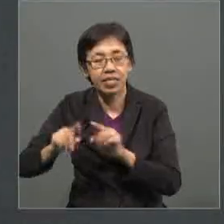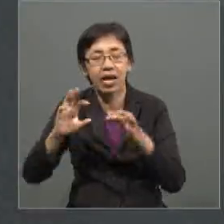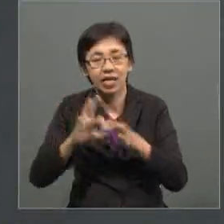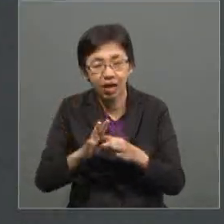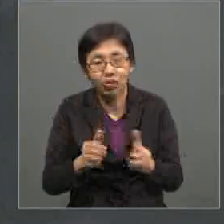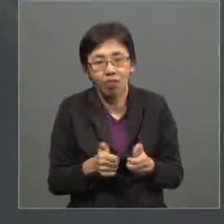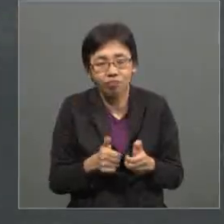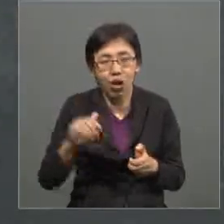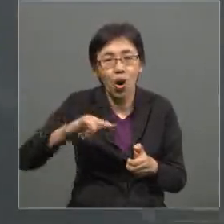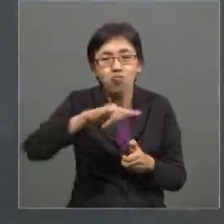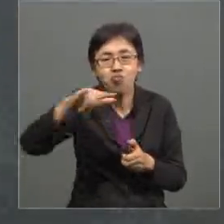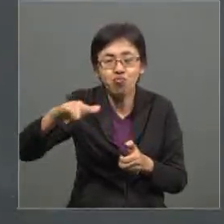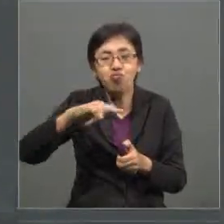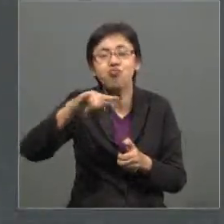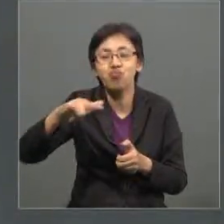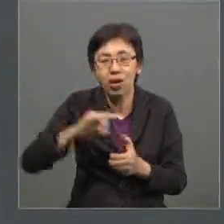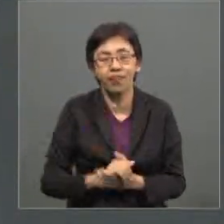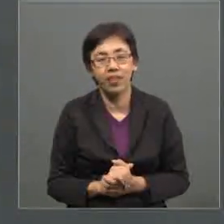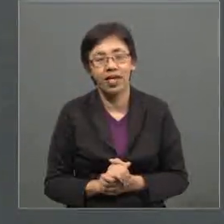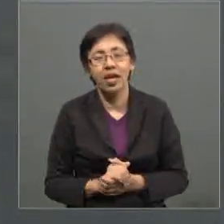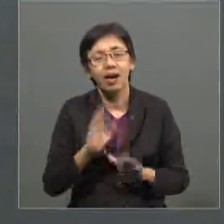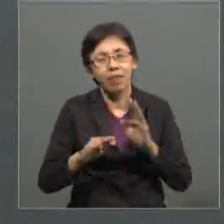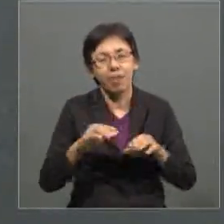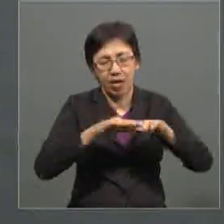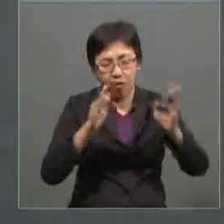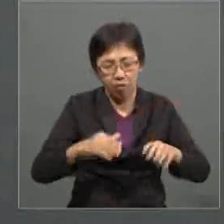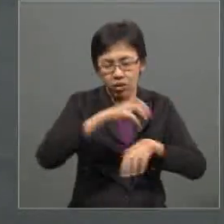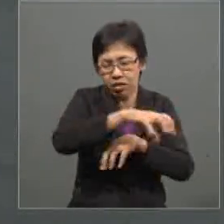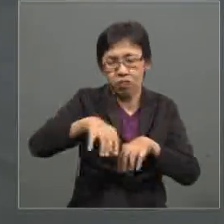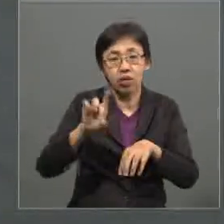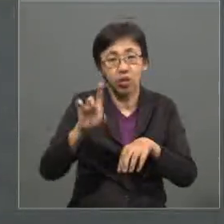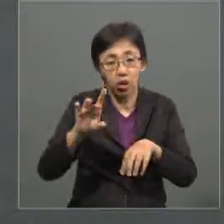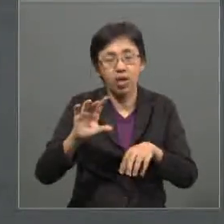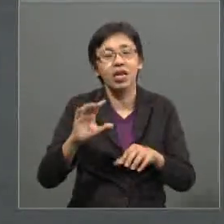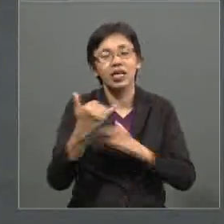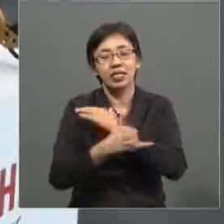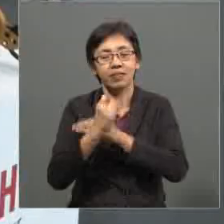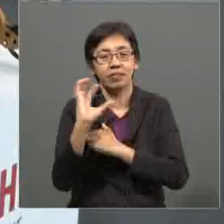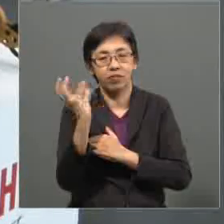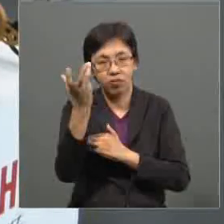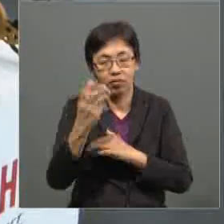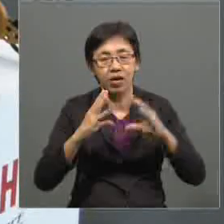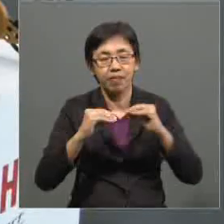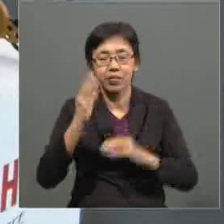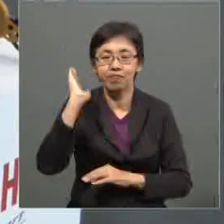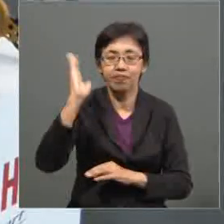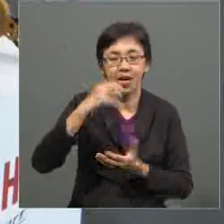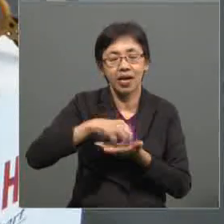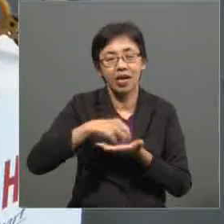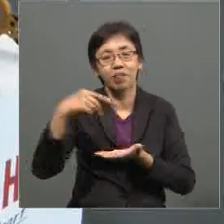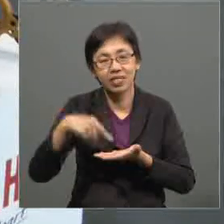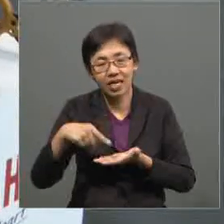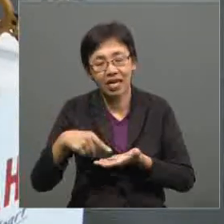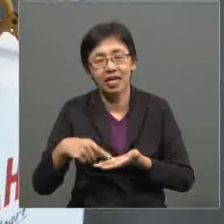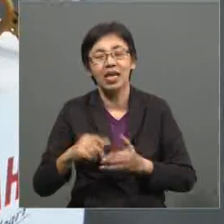ภัณฑ์และเทคโนโลยีเกี่ยวกับโดรนกว่า100บูธจากทั่วโลกแล้วก็มีงานสัมมนาปาฐกถาพิเศษและการบรรยายจาก